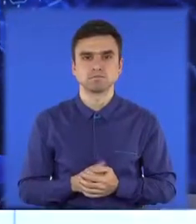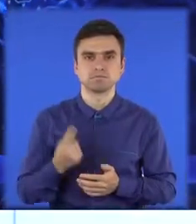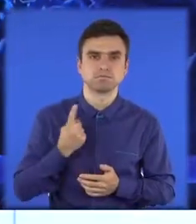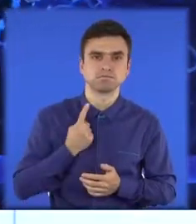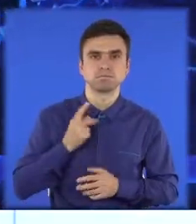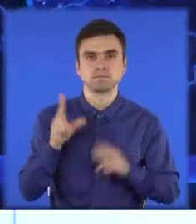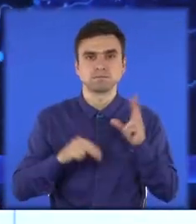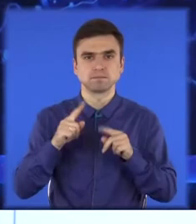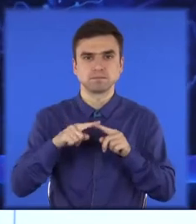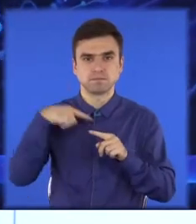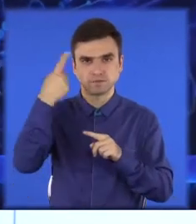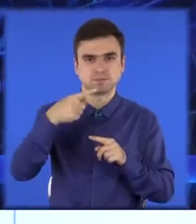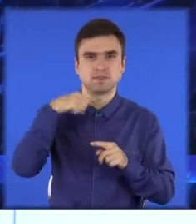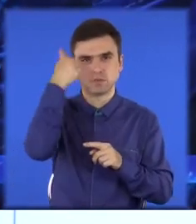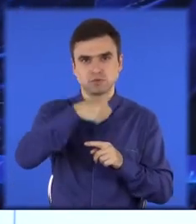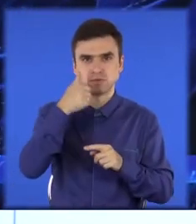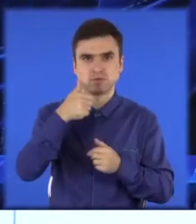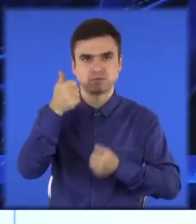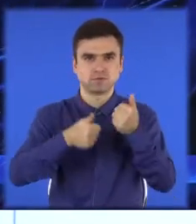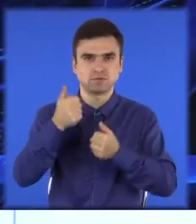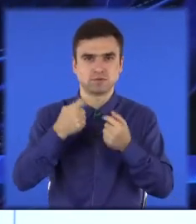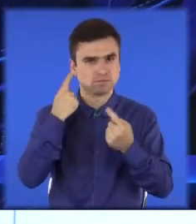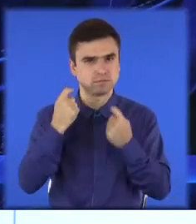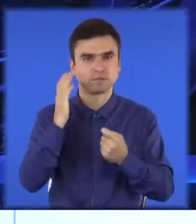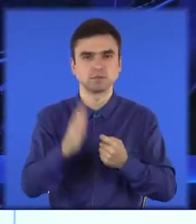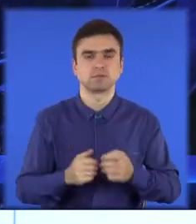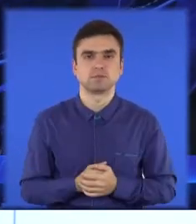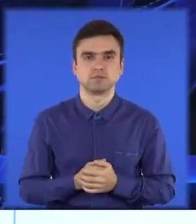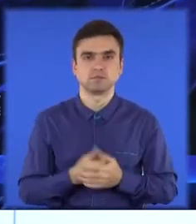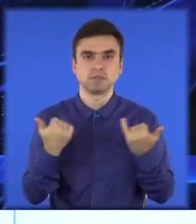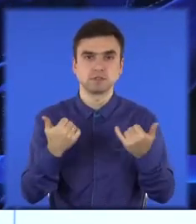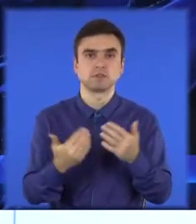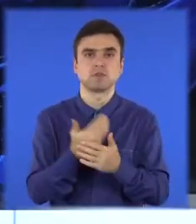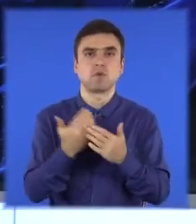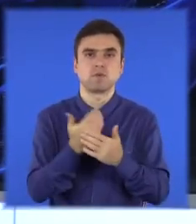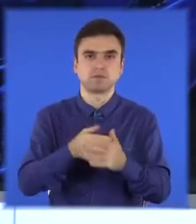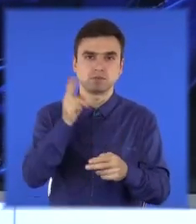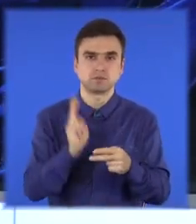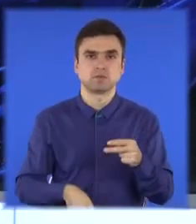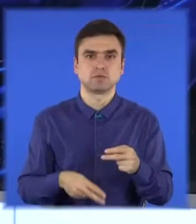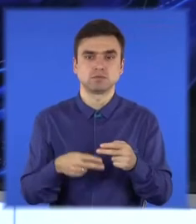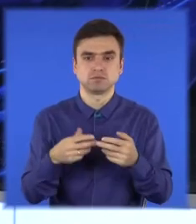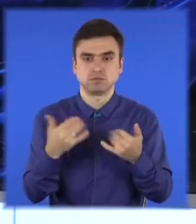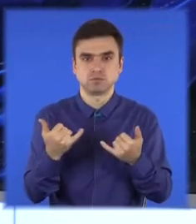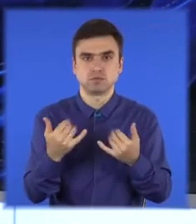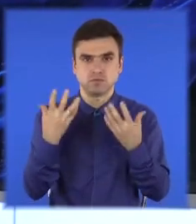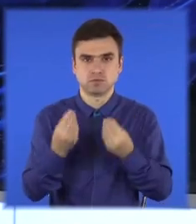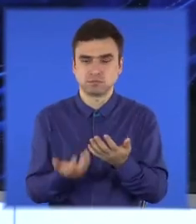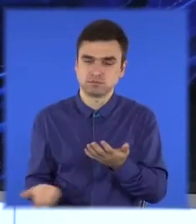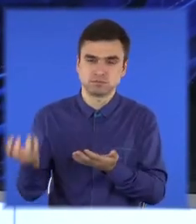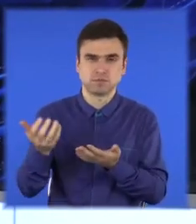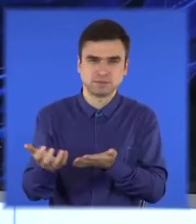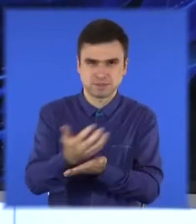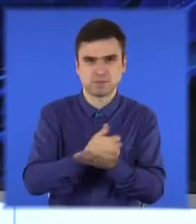Очікуємо яскравих видовищ від гонщиків і наступного року. І на цьому все. Таким побачили цей день журналісти Першого міського.